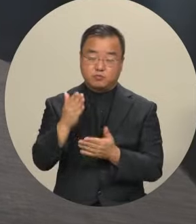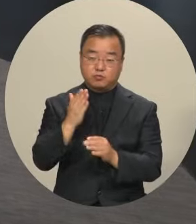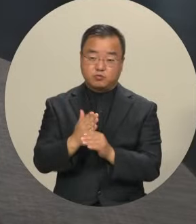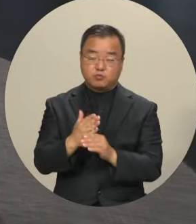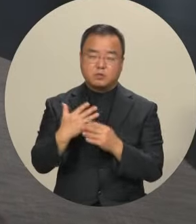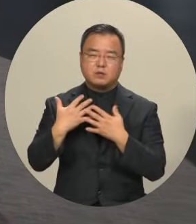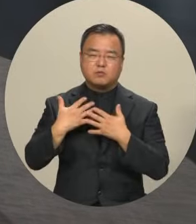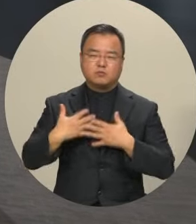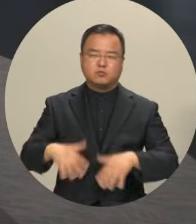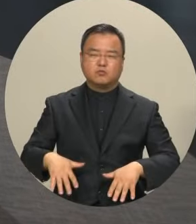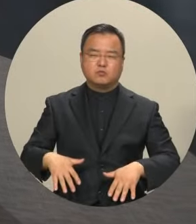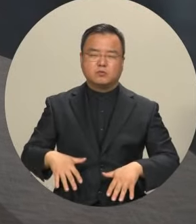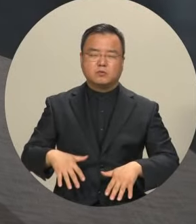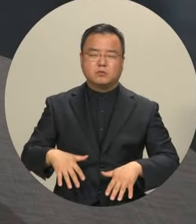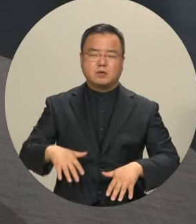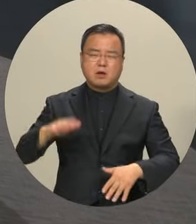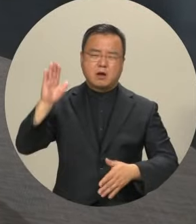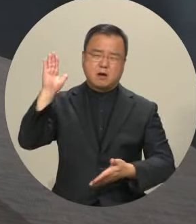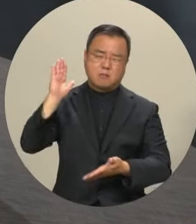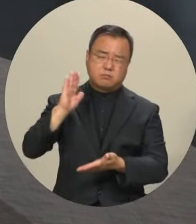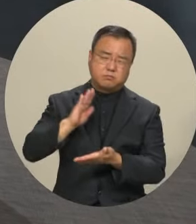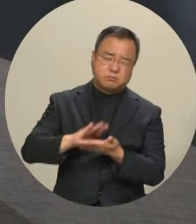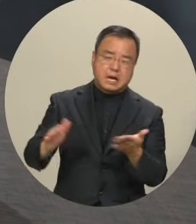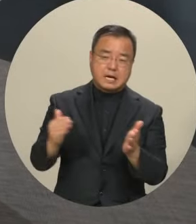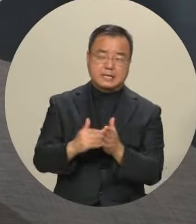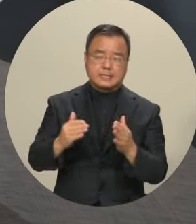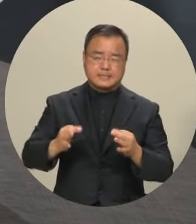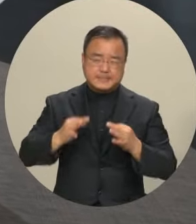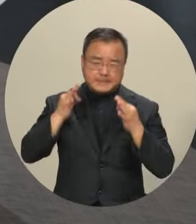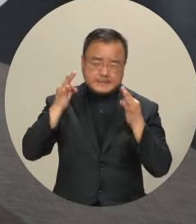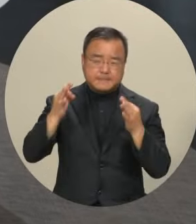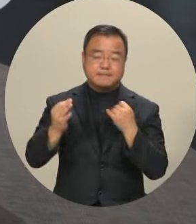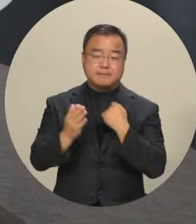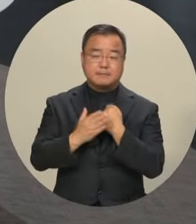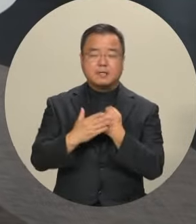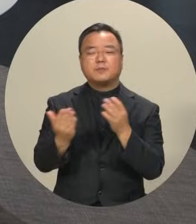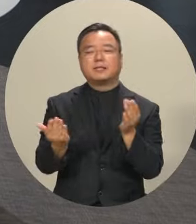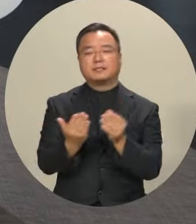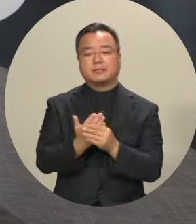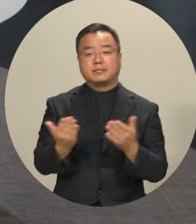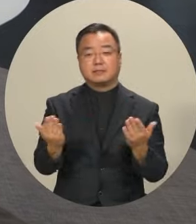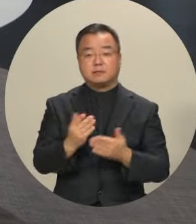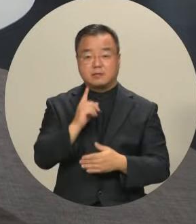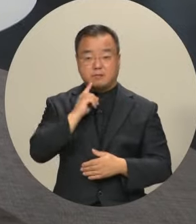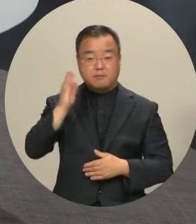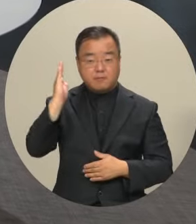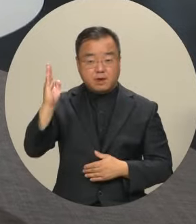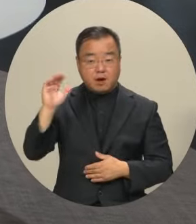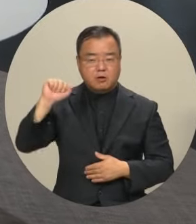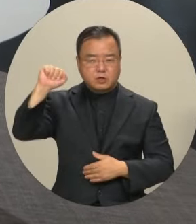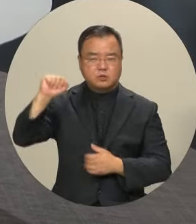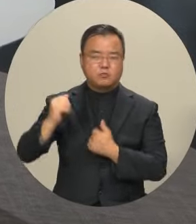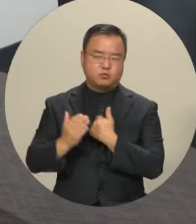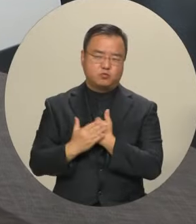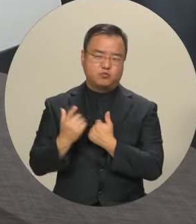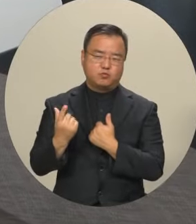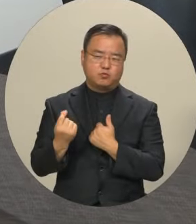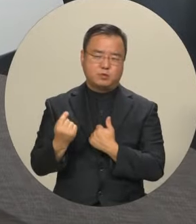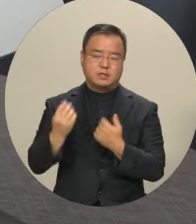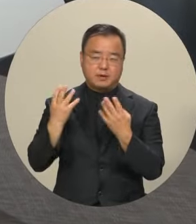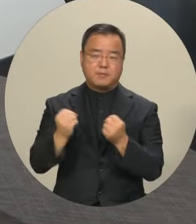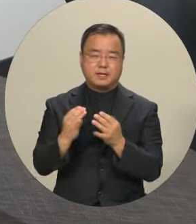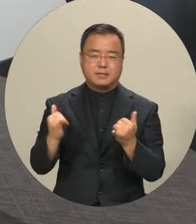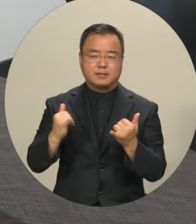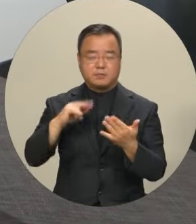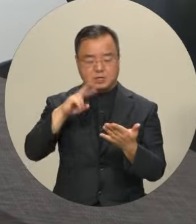무기력은 방전이 될 때까지 최선에 다 있기 때문에 찾아오는 것이다이 메시지가 정말 응원처럼 다가오거든요 많은 사람들이 이미